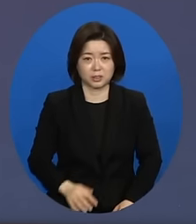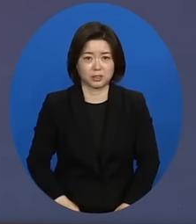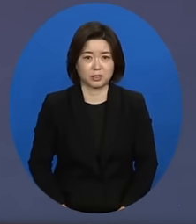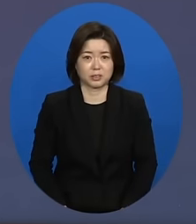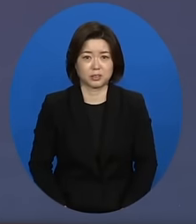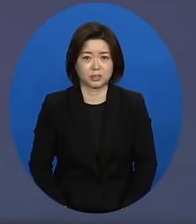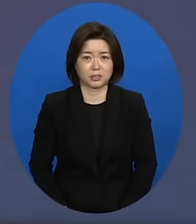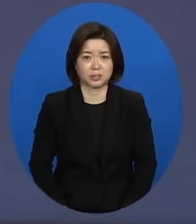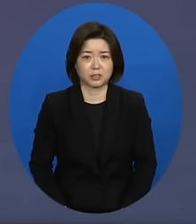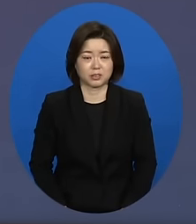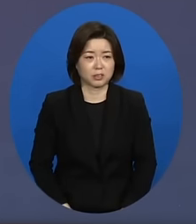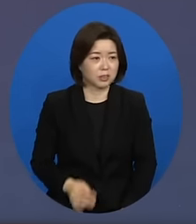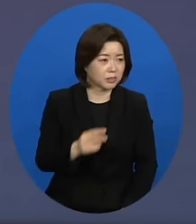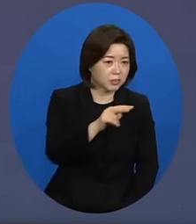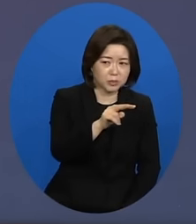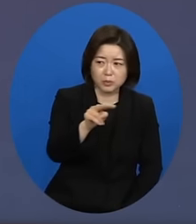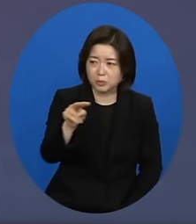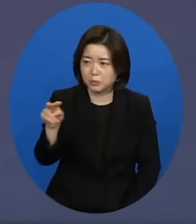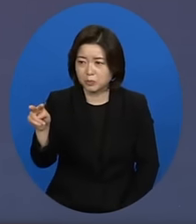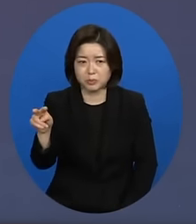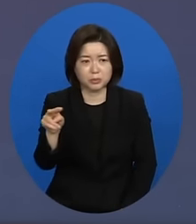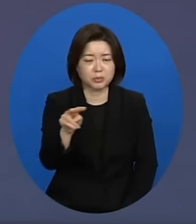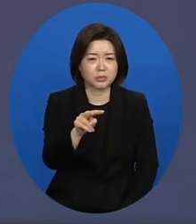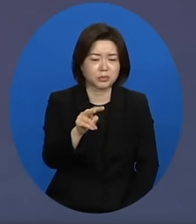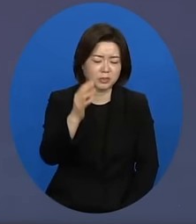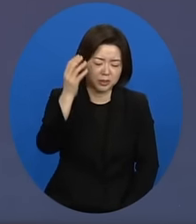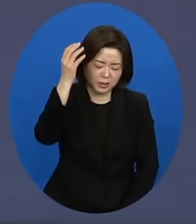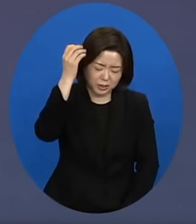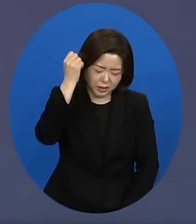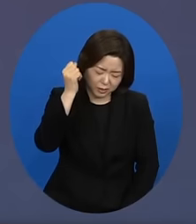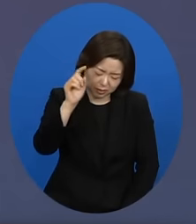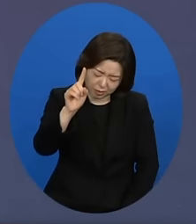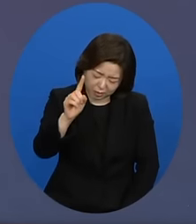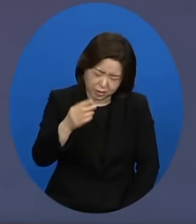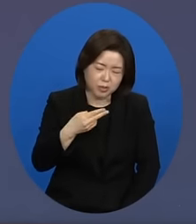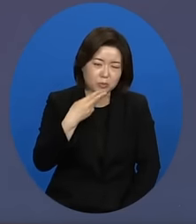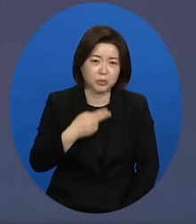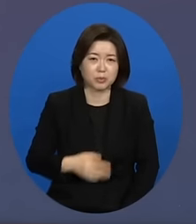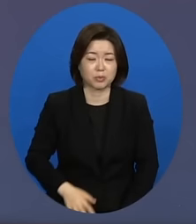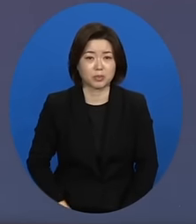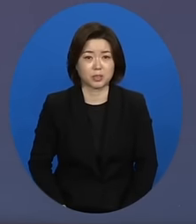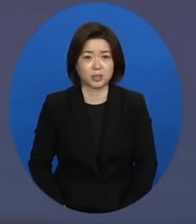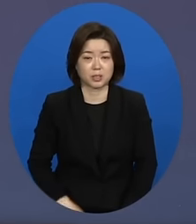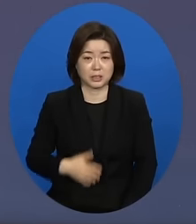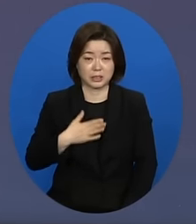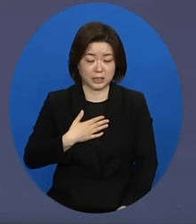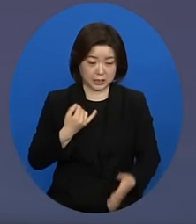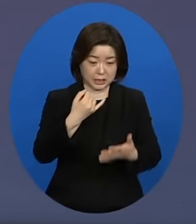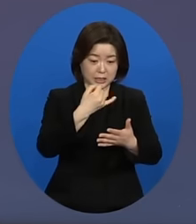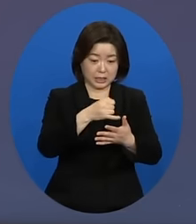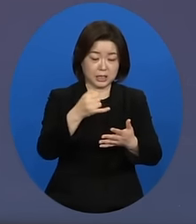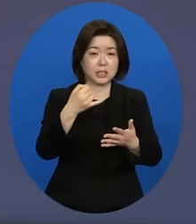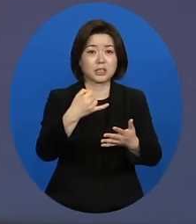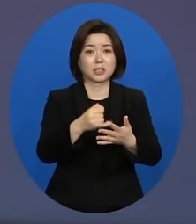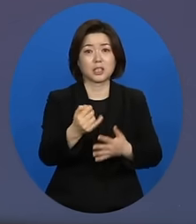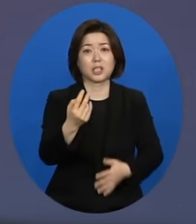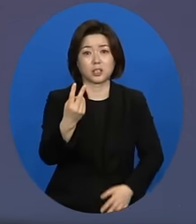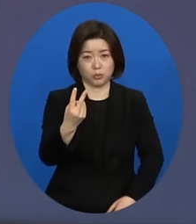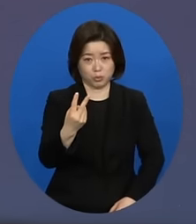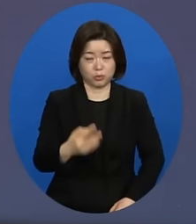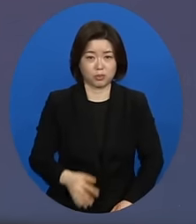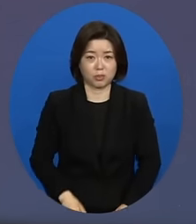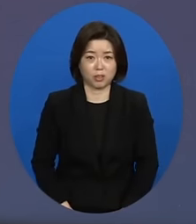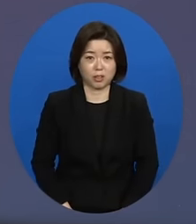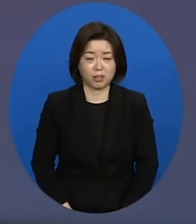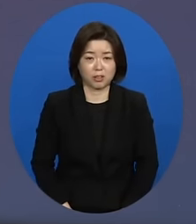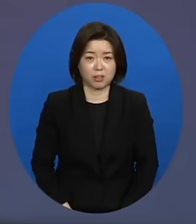뭐 이것저것 봐도 아무도 기억이 나질 않아. 제가 딸이 둘인데 큰딸, 둘째 딸하고